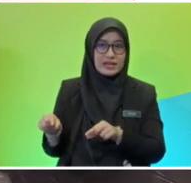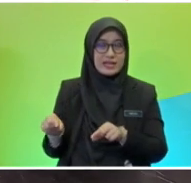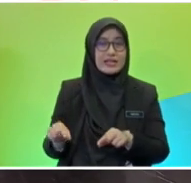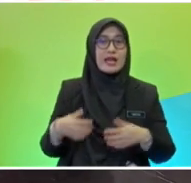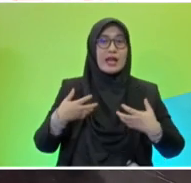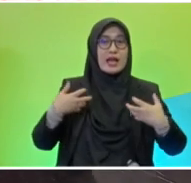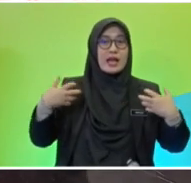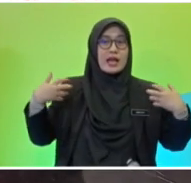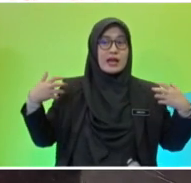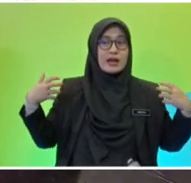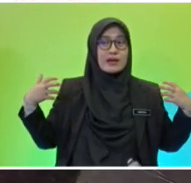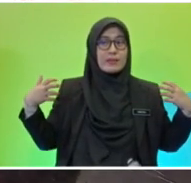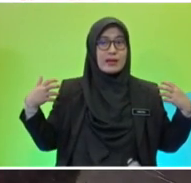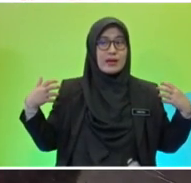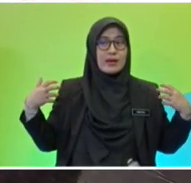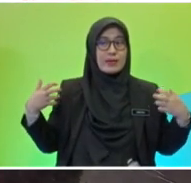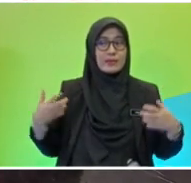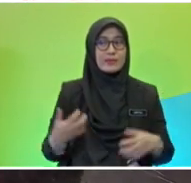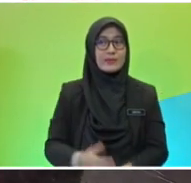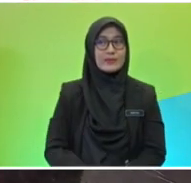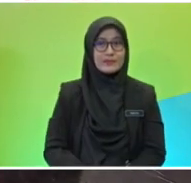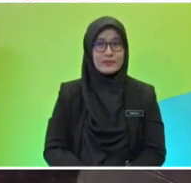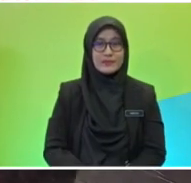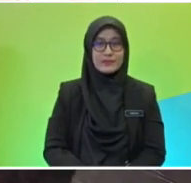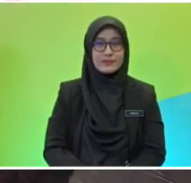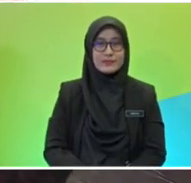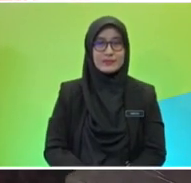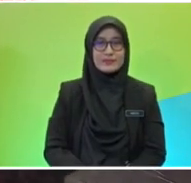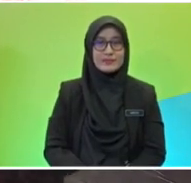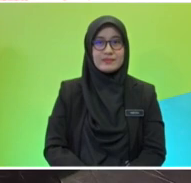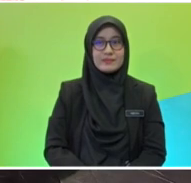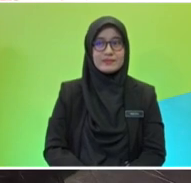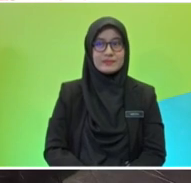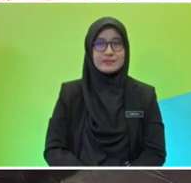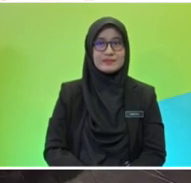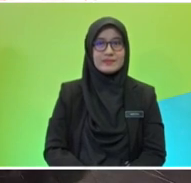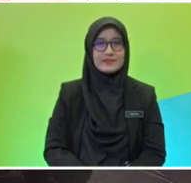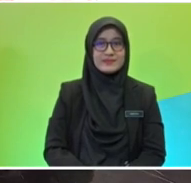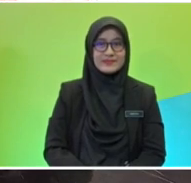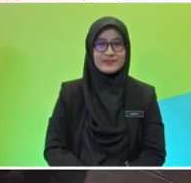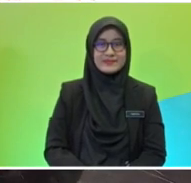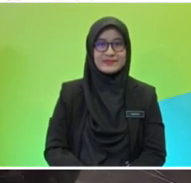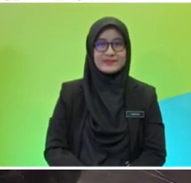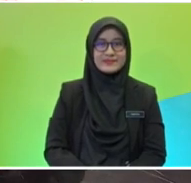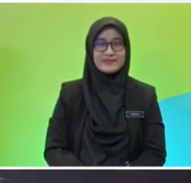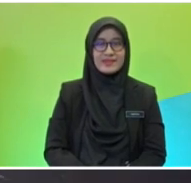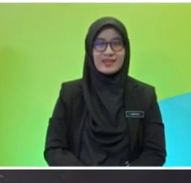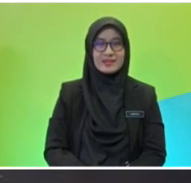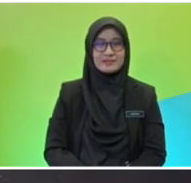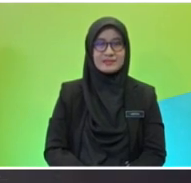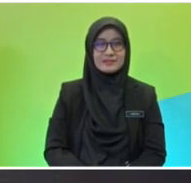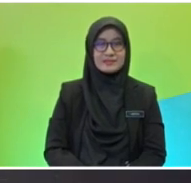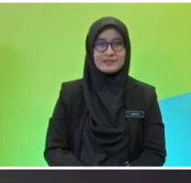Ya. Wah, harimau macam kaki harimau. Okey. Tak apa. Macam ni. Macam ni.